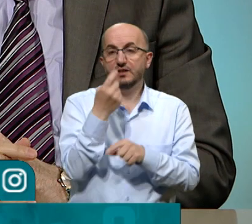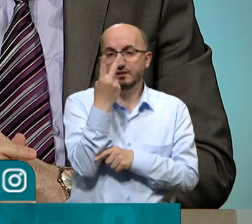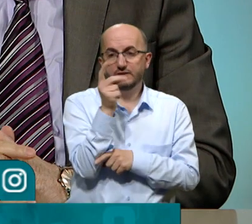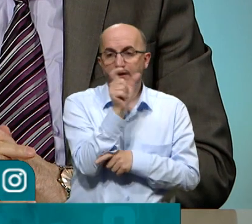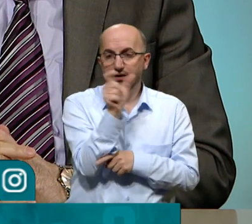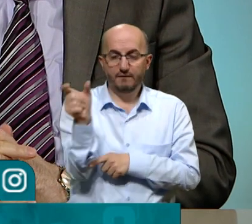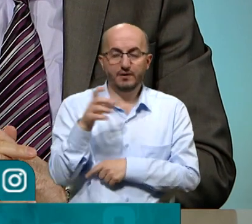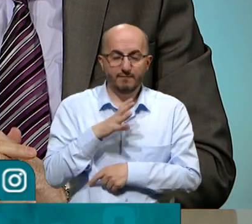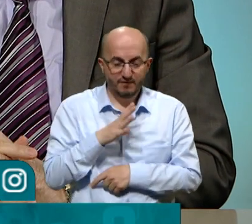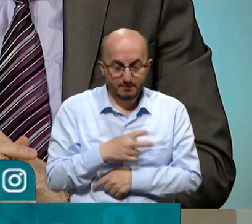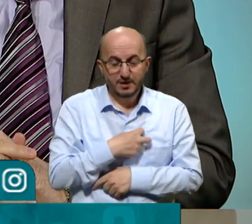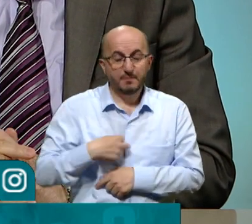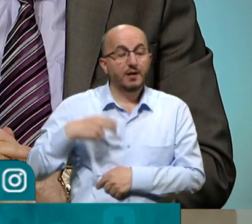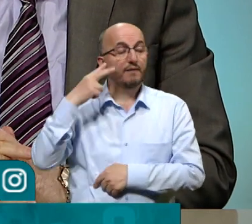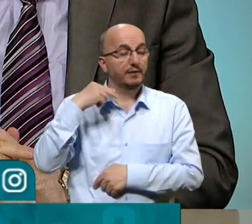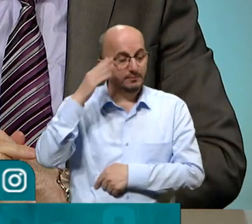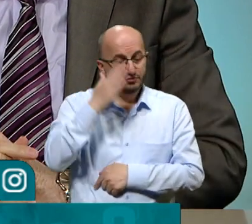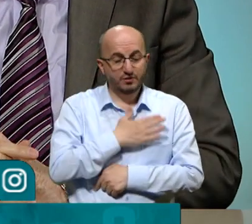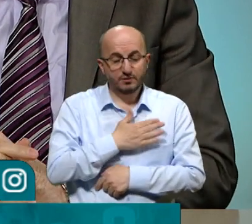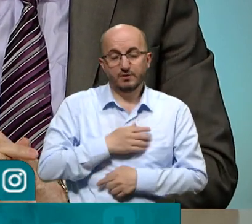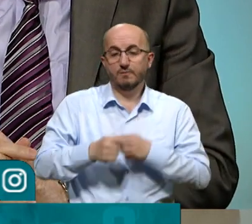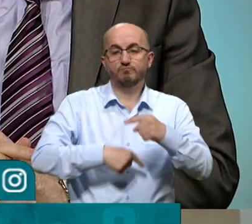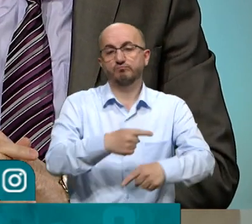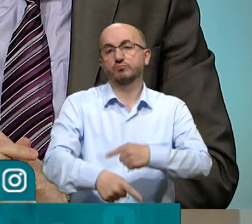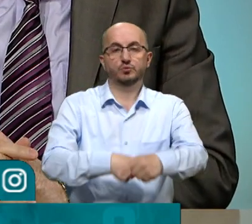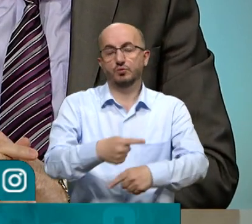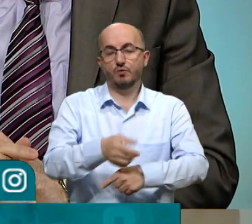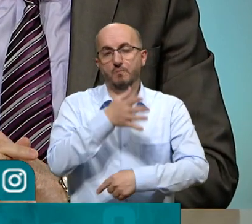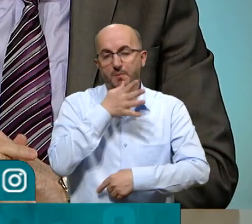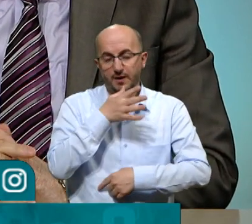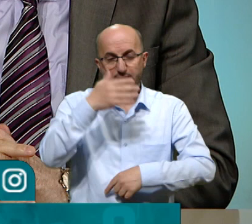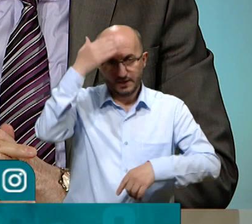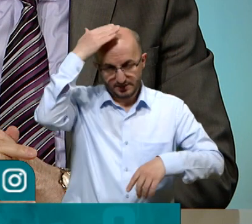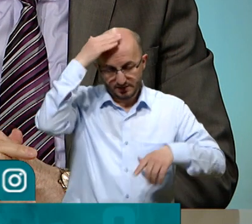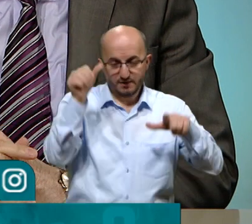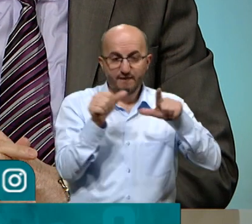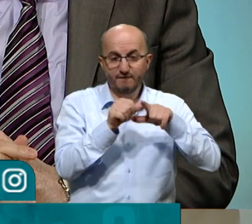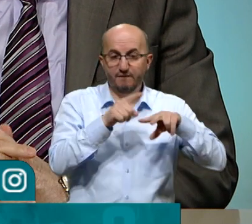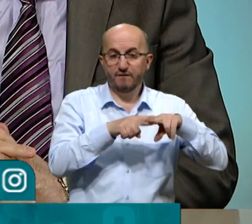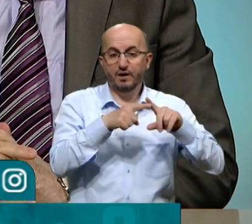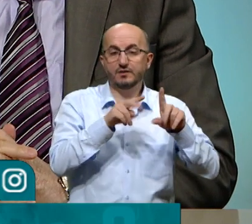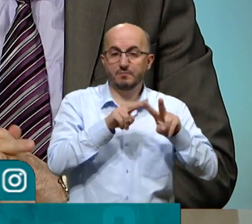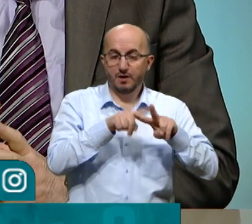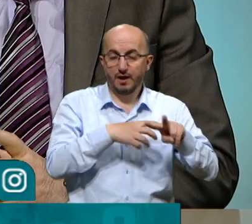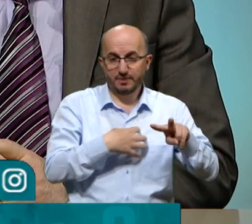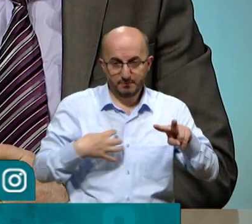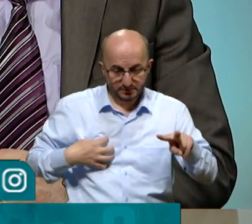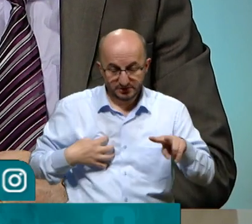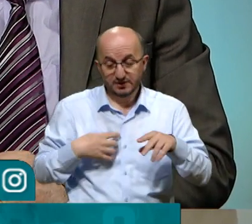peygamber aleyhisselatu vesselam efendimizin soyu malumunuz Hz Fatıma validemiz